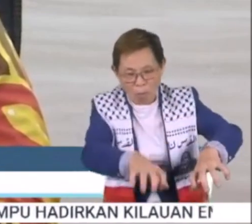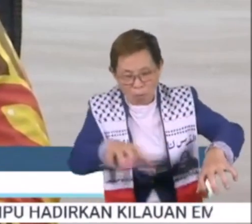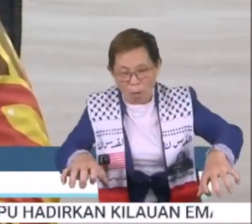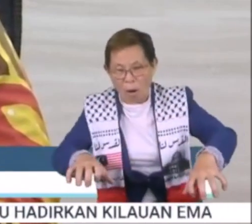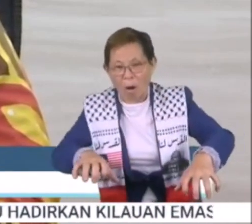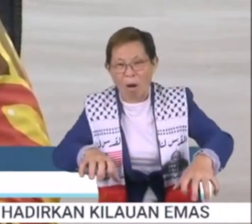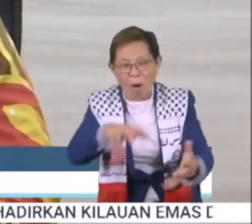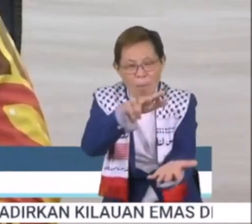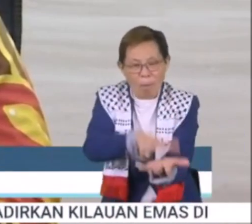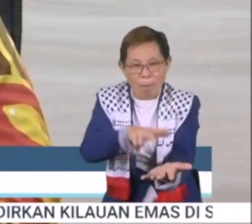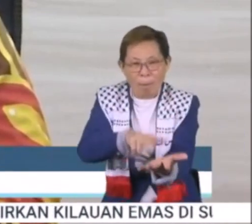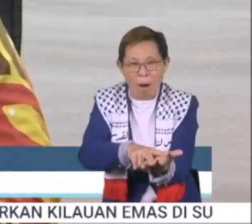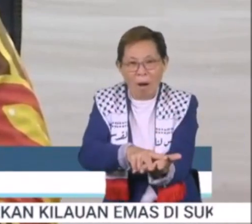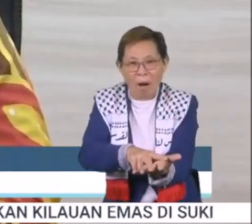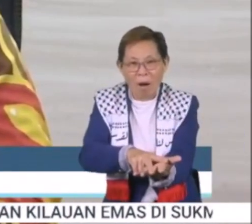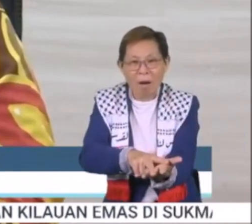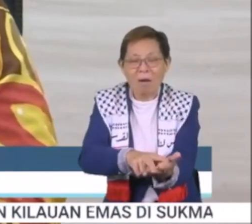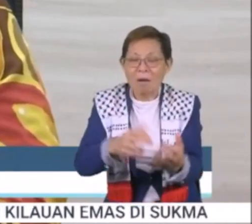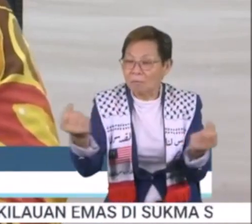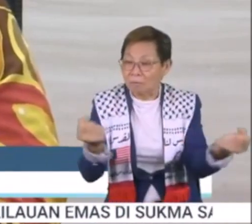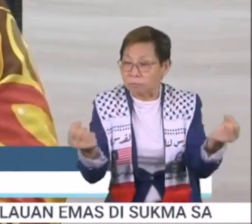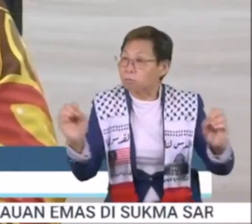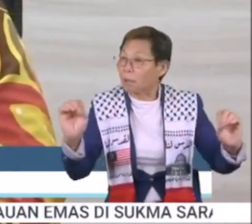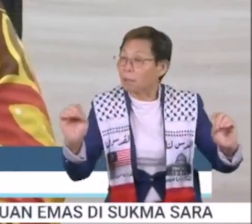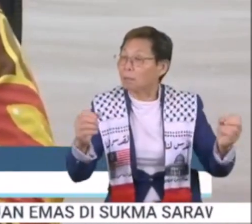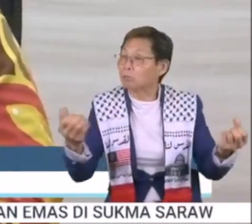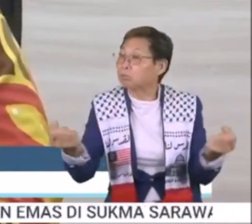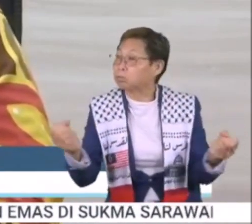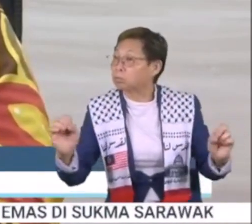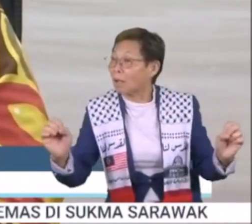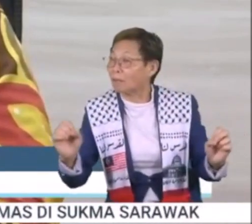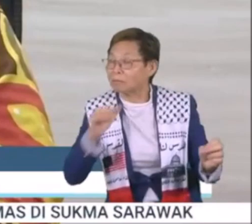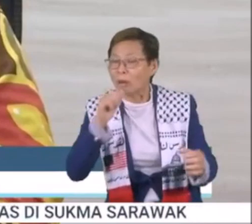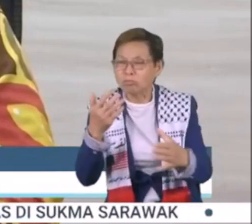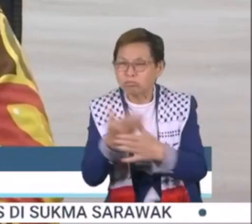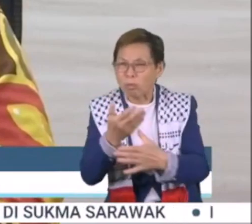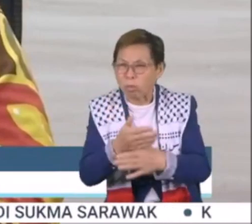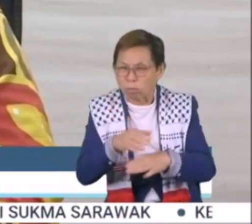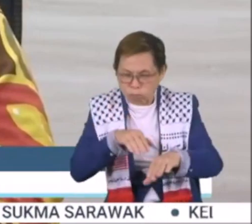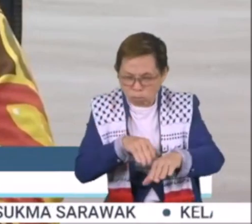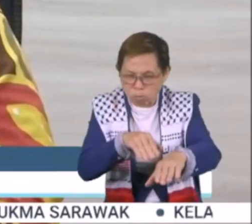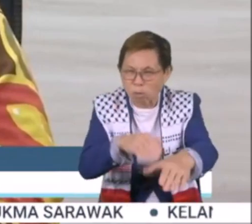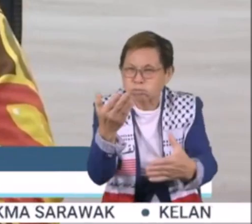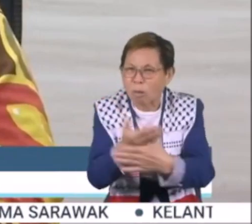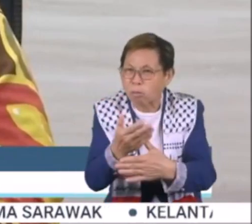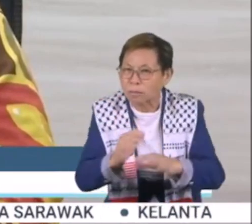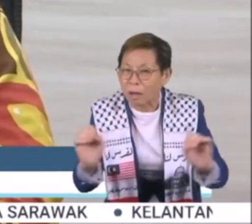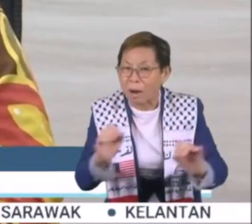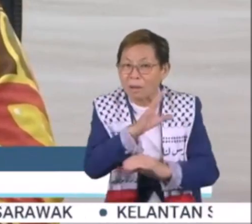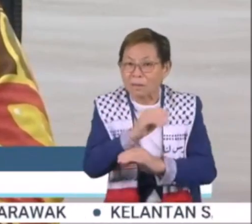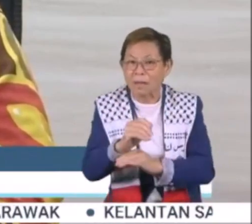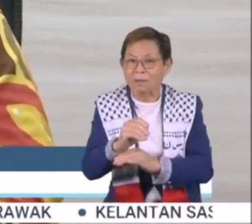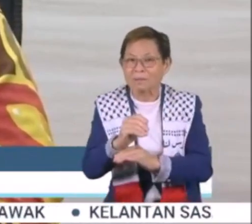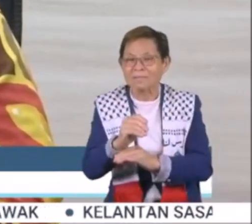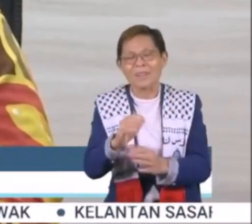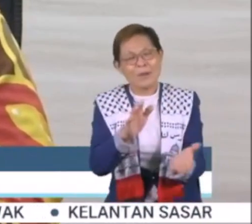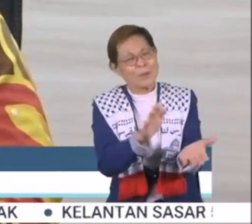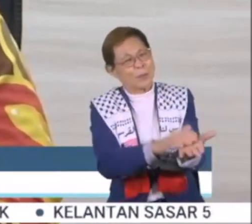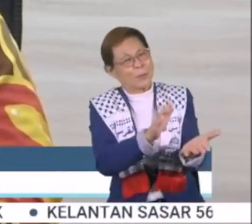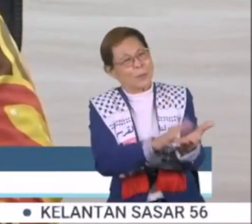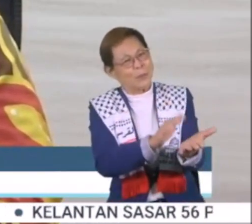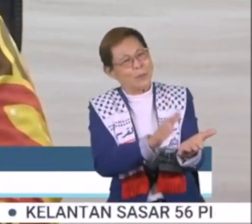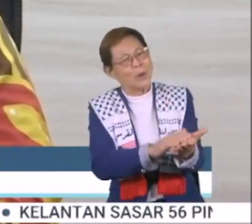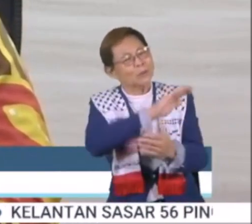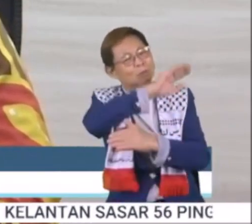gazetkan menjadi cover zone ini, supaya ianya tidak mengganggu lalu lintas, supaya ianya menjadi satu komplimen